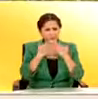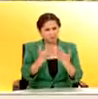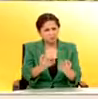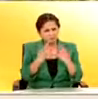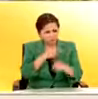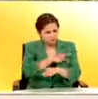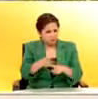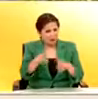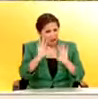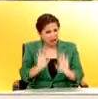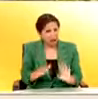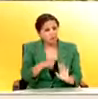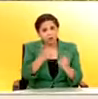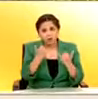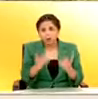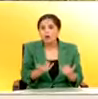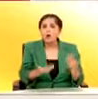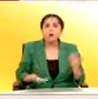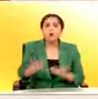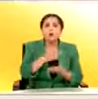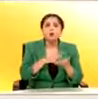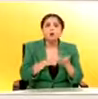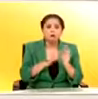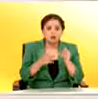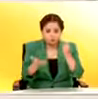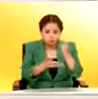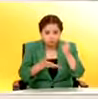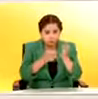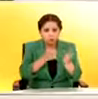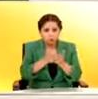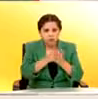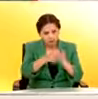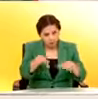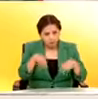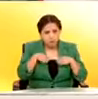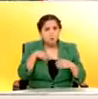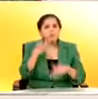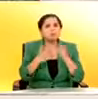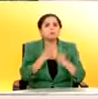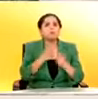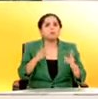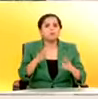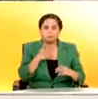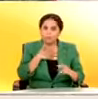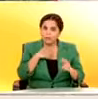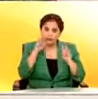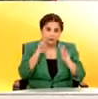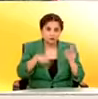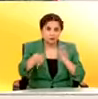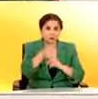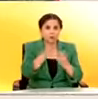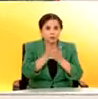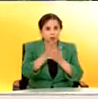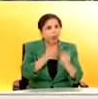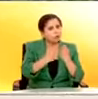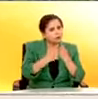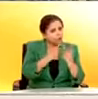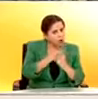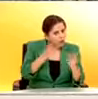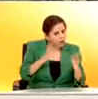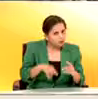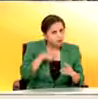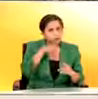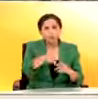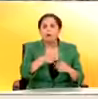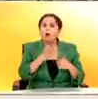प्रोफेशनल अब नेचुरल फार्मिंग फील्ड को अपना रहे हैं। मैंने वहां किसानों से बात की,